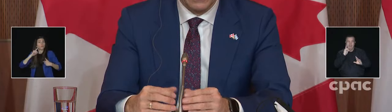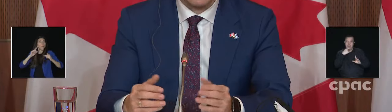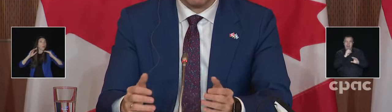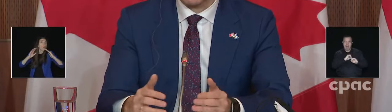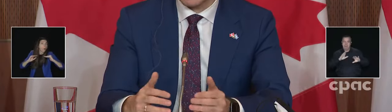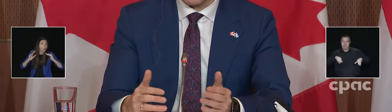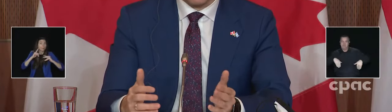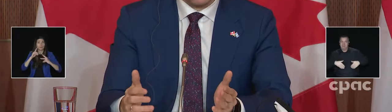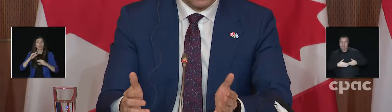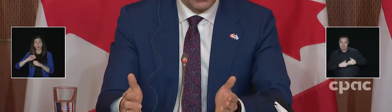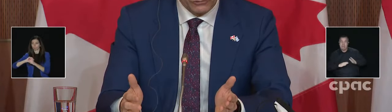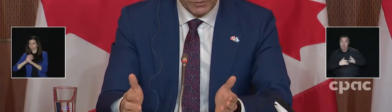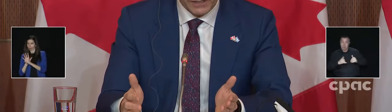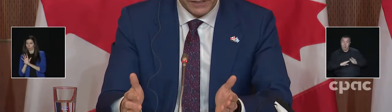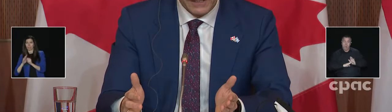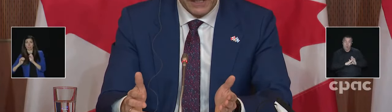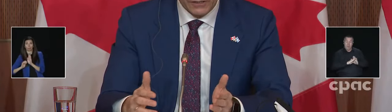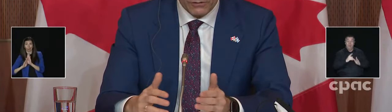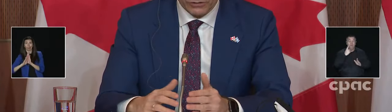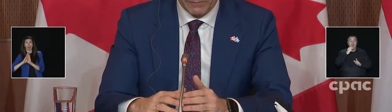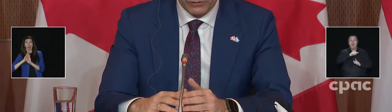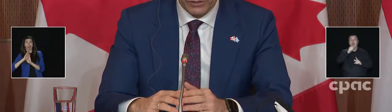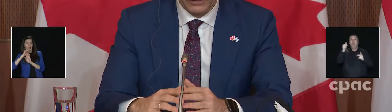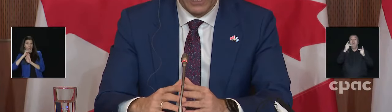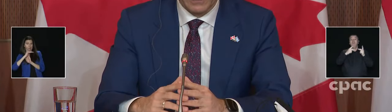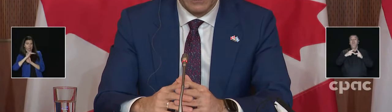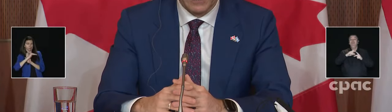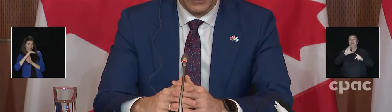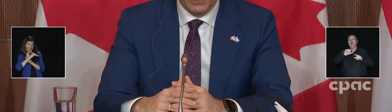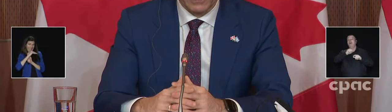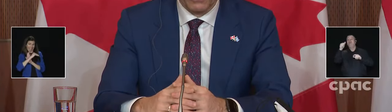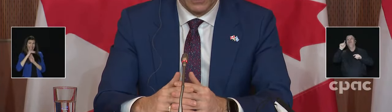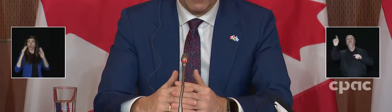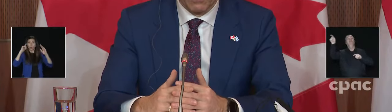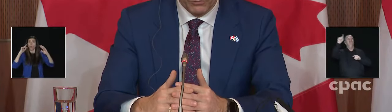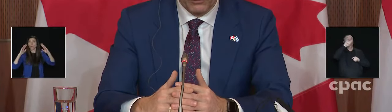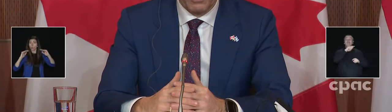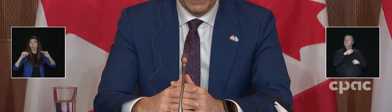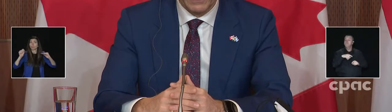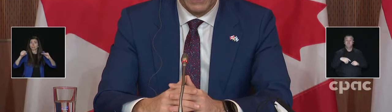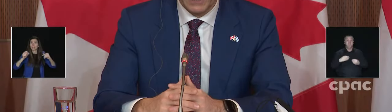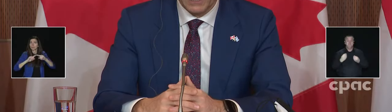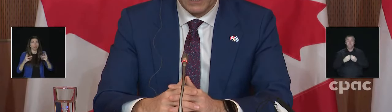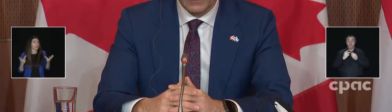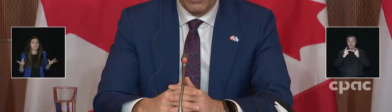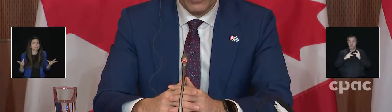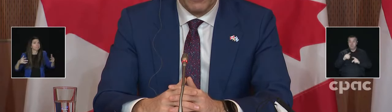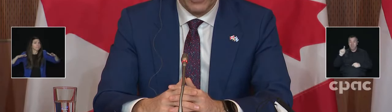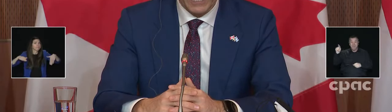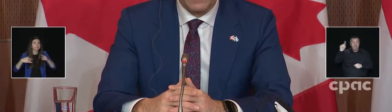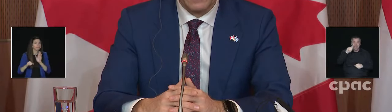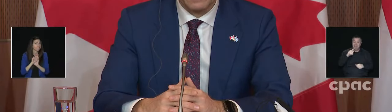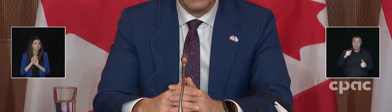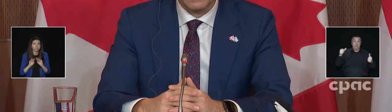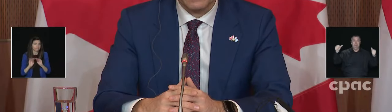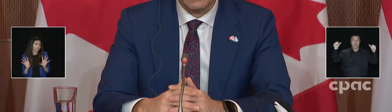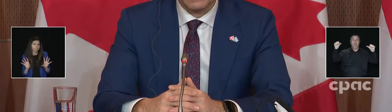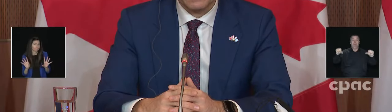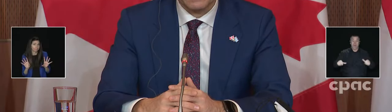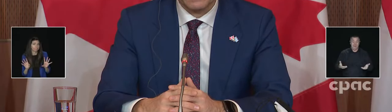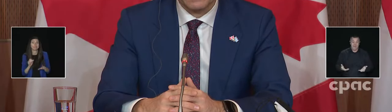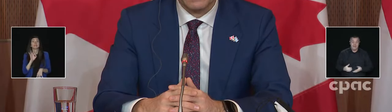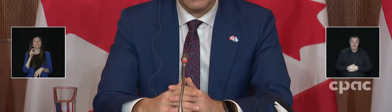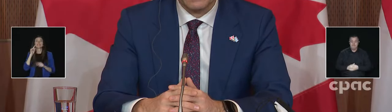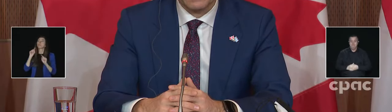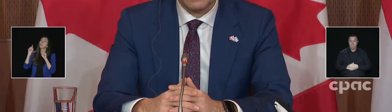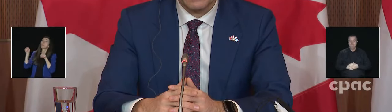cas. Et quand on regarde en dehors du pays, on s'aperçoit que cette situation dans beaucoup de pays est de plus en plus grave.